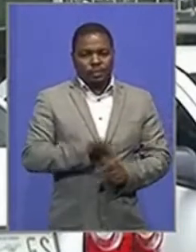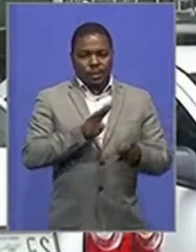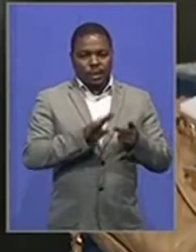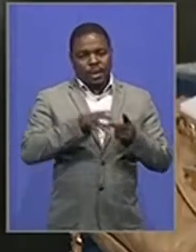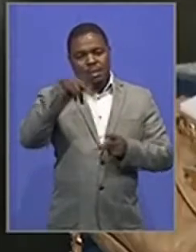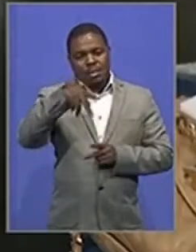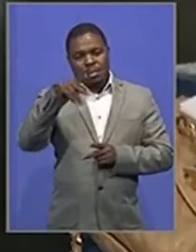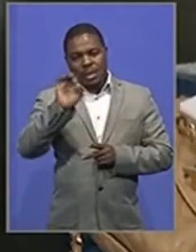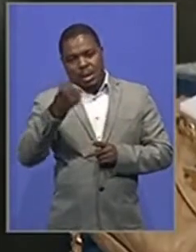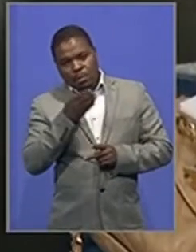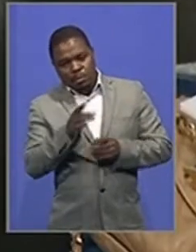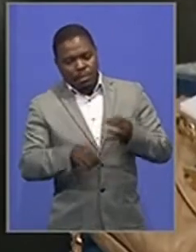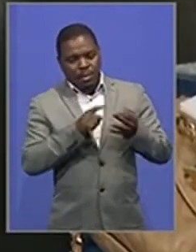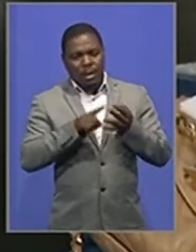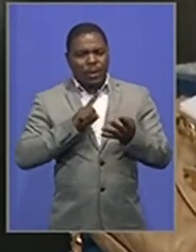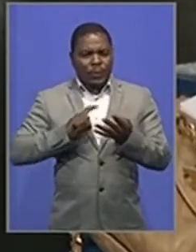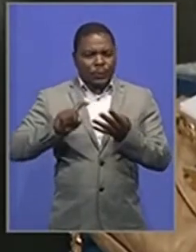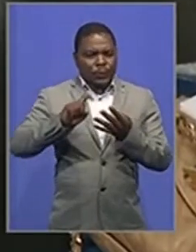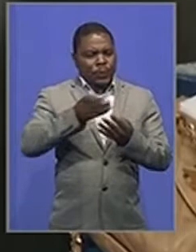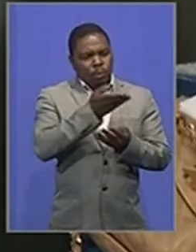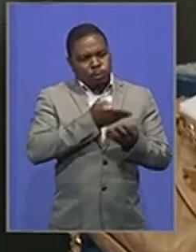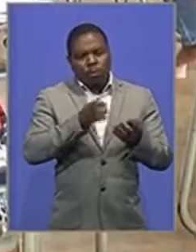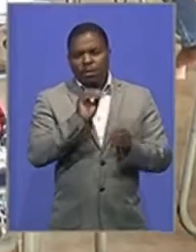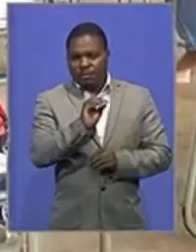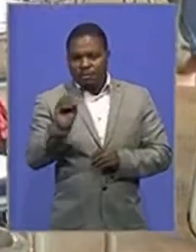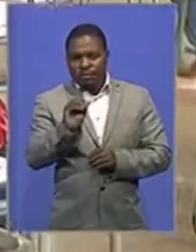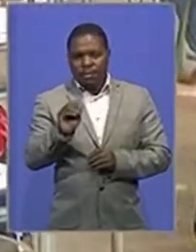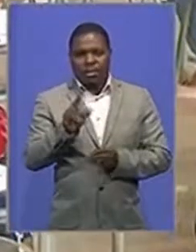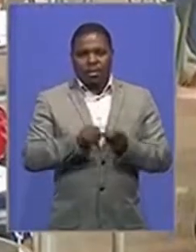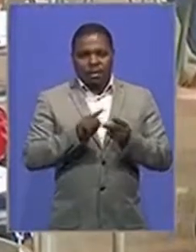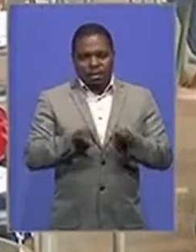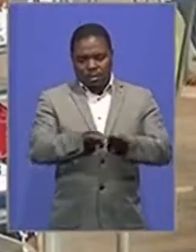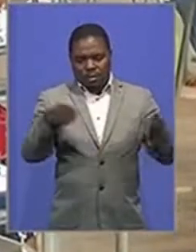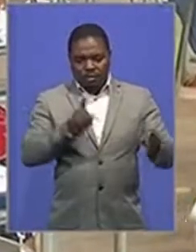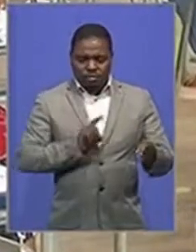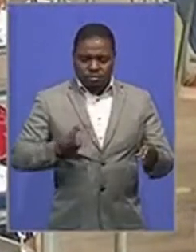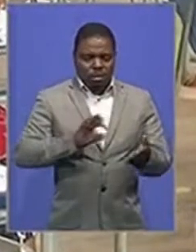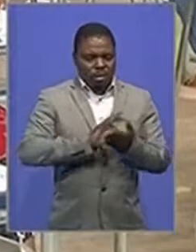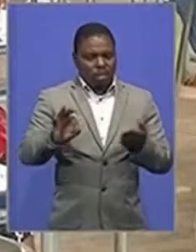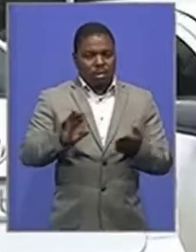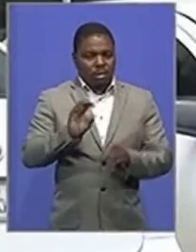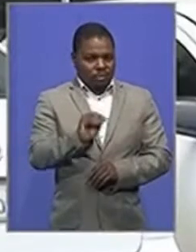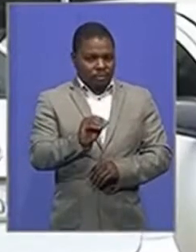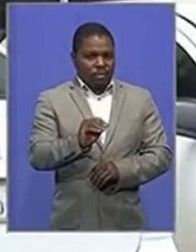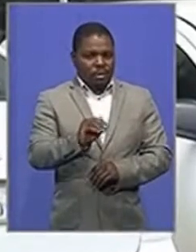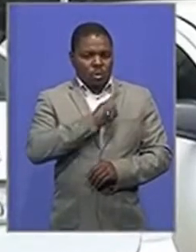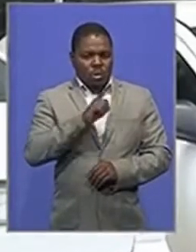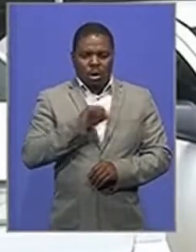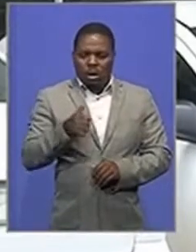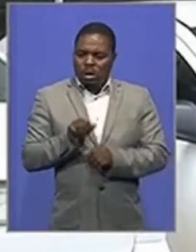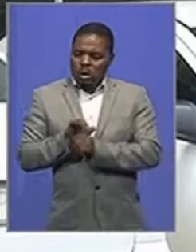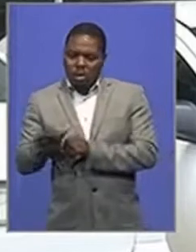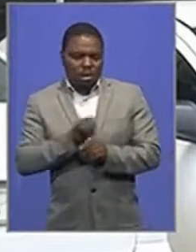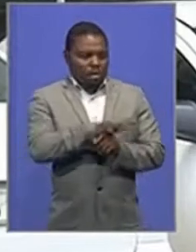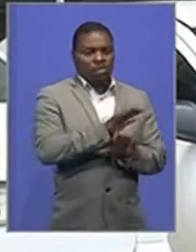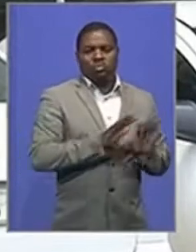PPE ba na le di-sanitizer le tse nang le tse cleanang di-surface hore ba seke ba iphumana ba tshwaetsane ga o ka etsagala